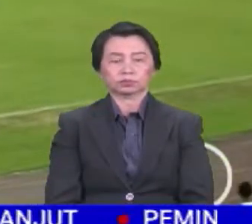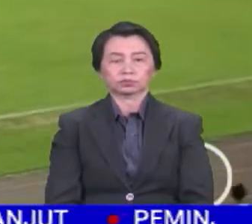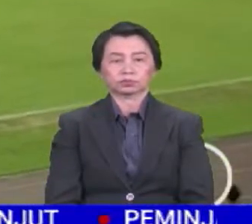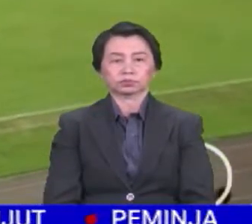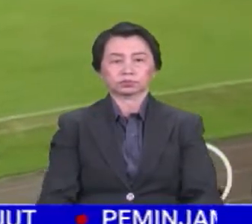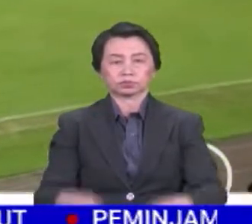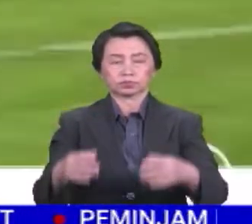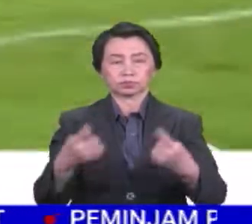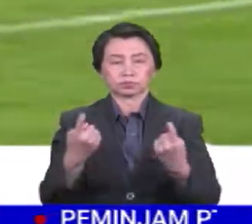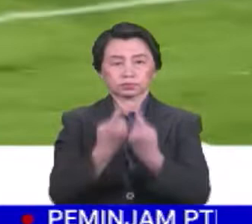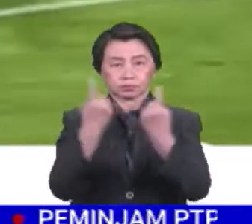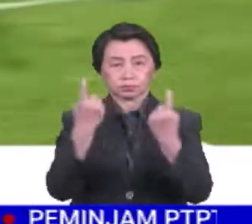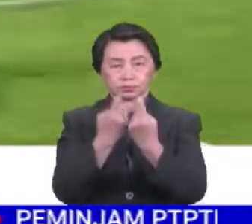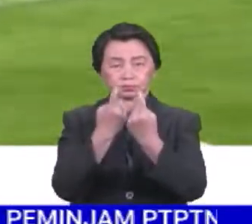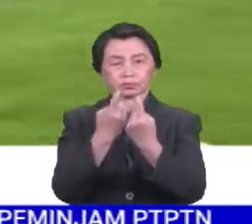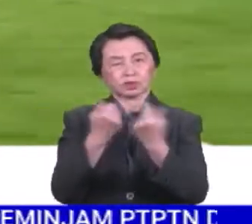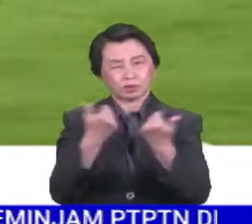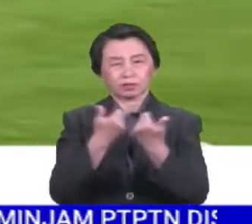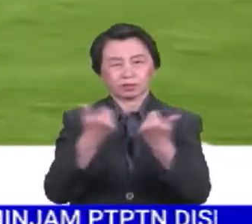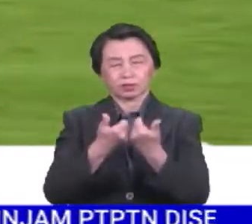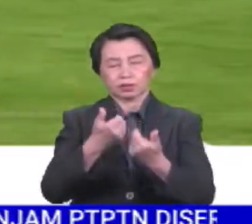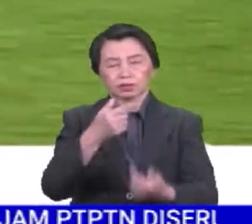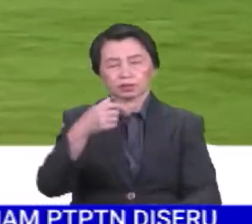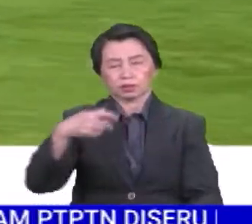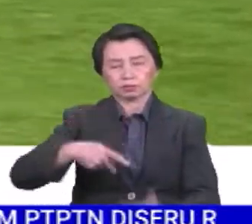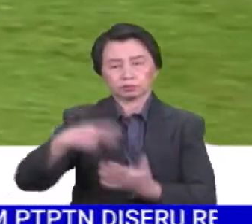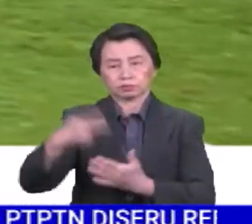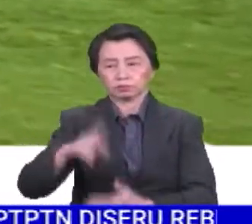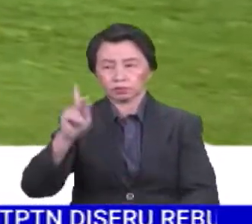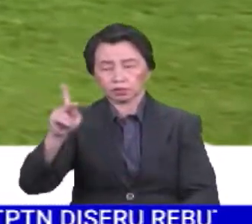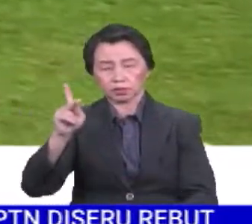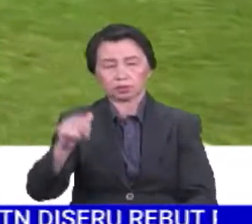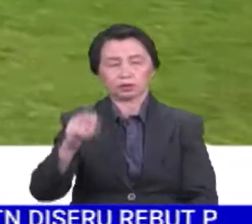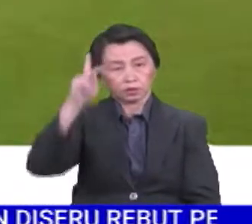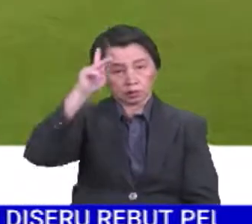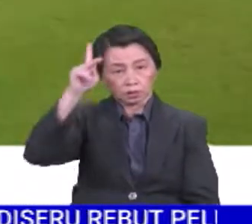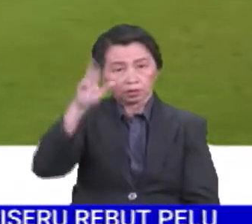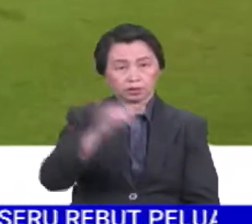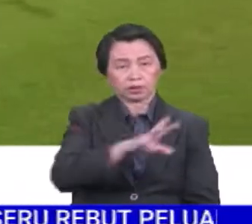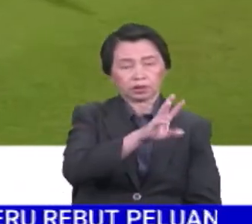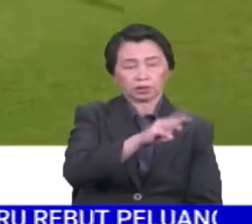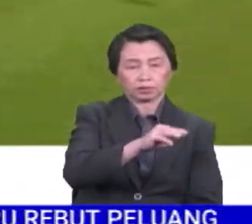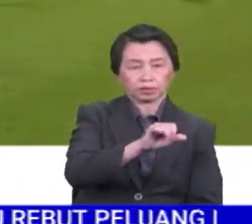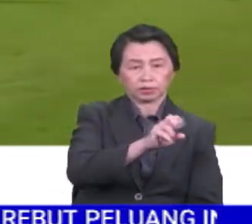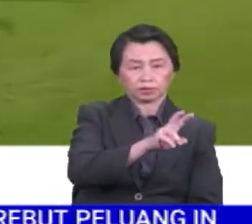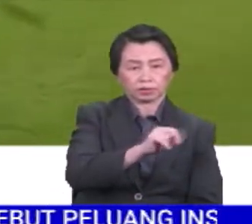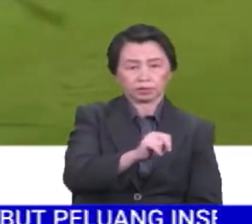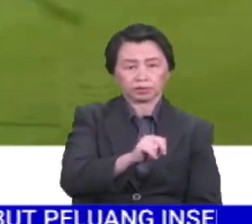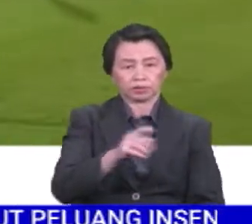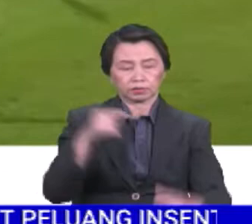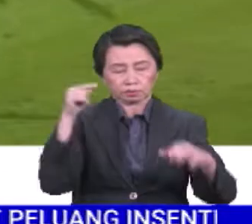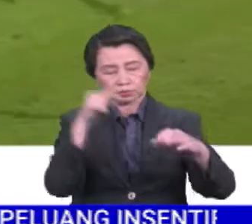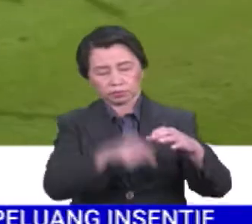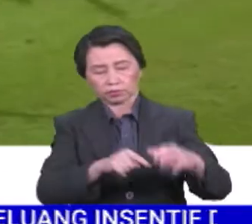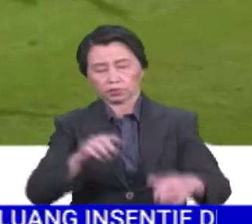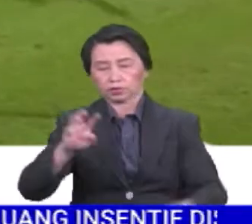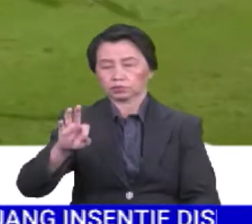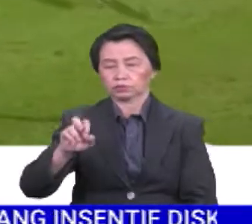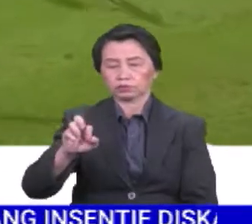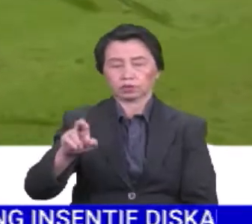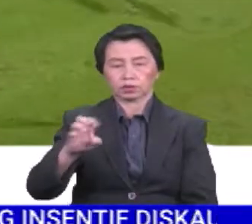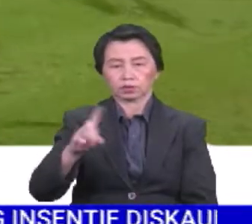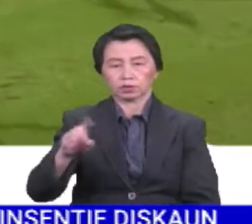Dalam perlawanan tersebut, skuad projek FAM MSN terlebih dahulu menjadikan gol menerusi Muhammad Faris Izdiham Awang Kecil pada